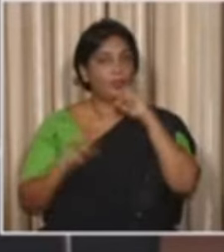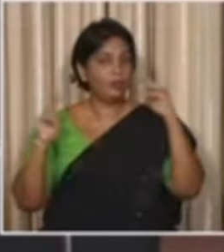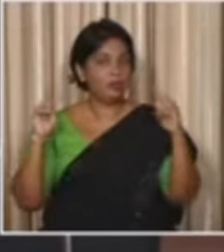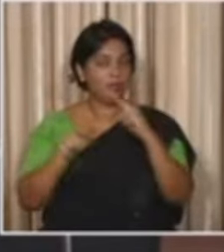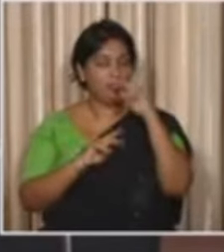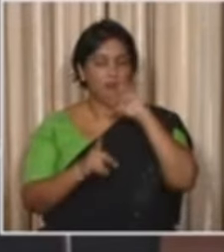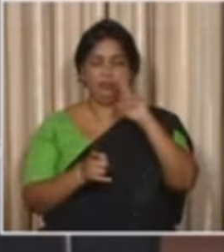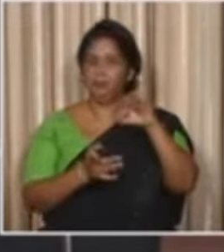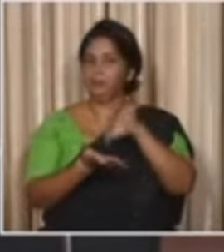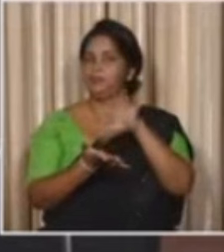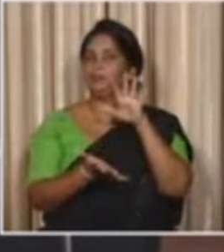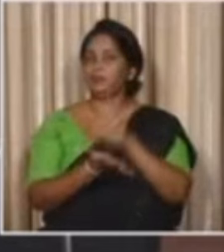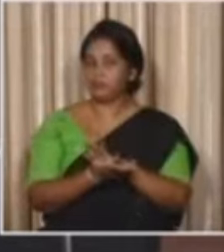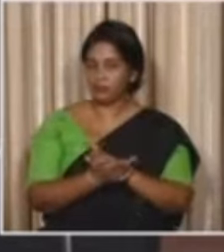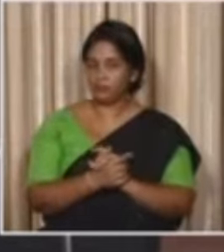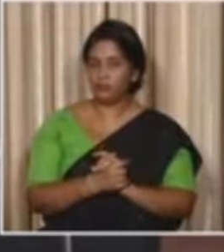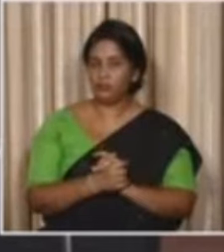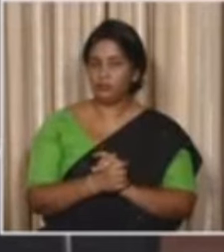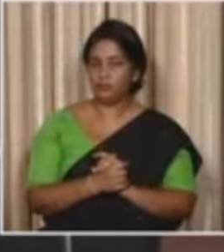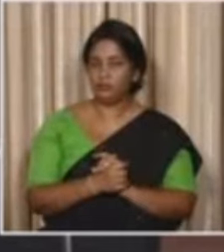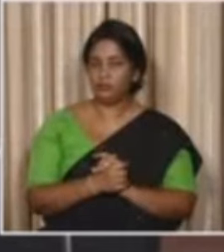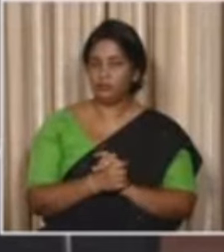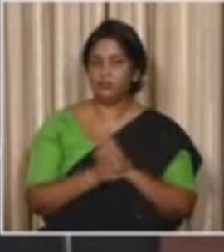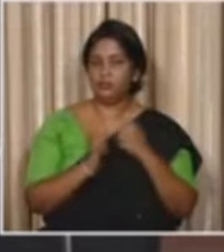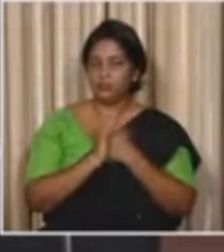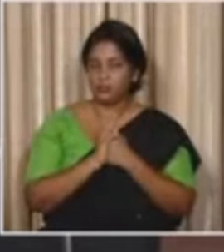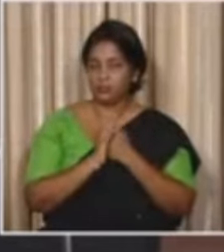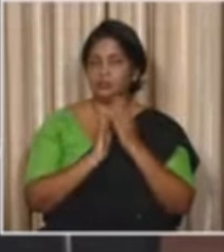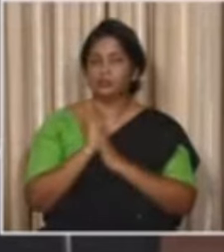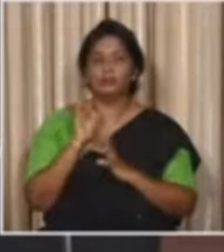ශේෂාධිකරණයෙන් තීන්දුවක් දුන්නා දැන් ගරු ඇමතුමා